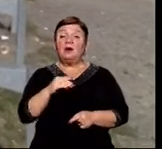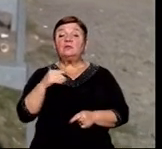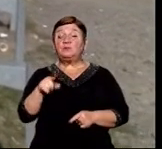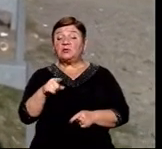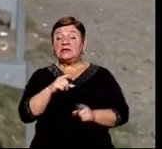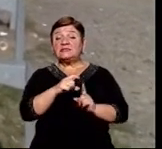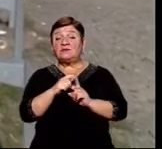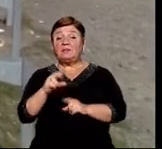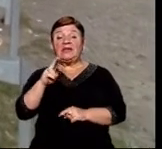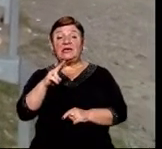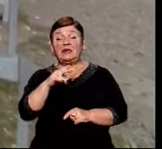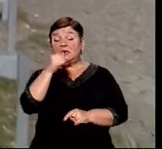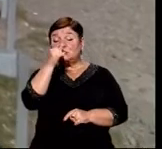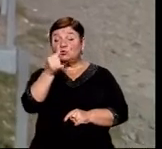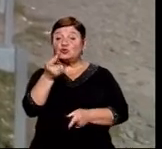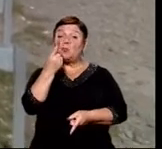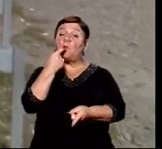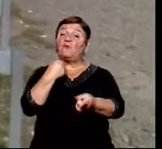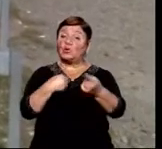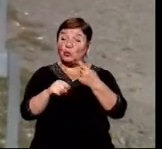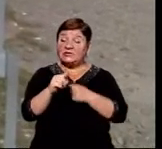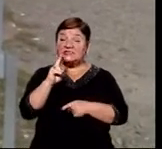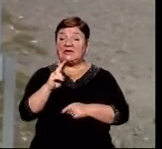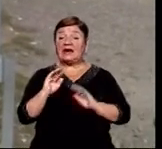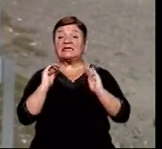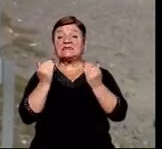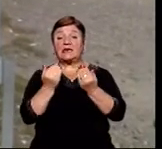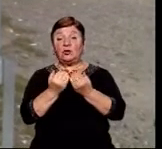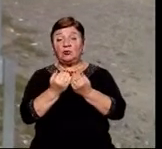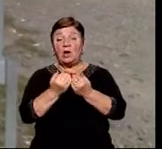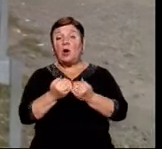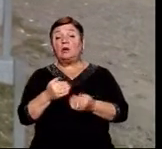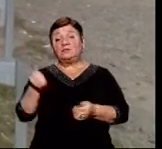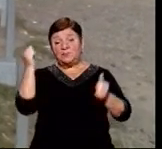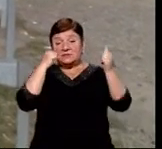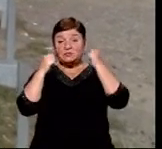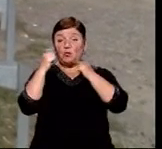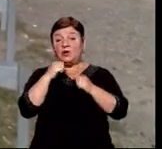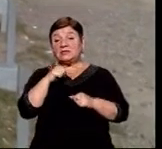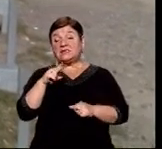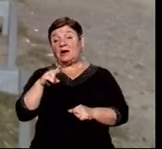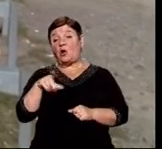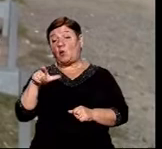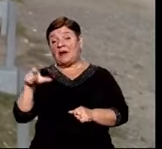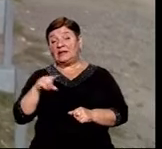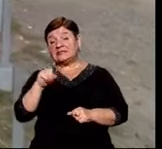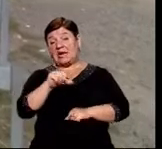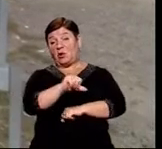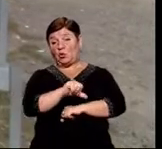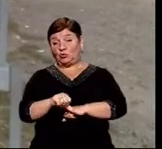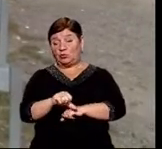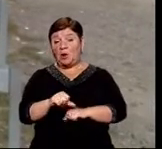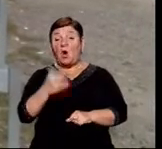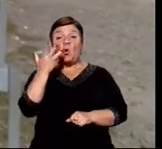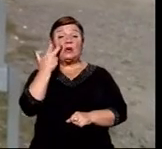про тих українців, які не зможуть повернутися до того, як закриють кордон, подбають дипломатичні представництва та українські громади за кордоном.